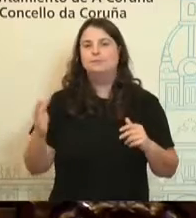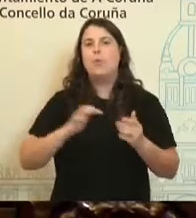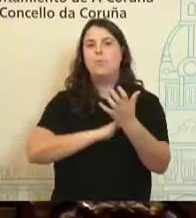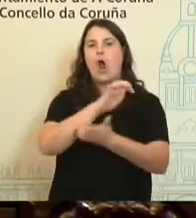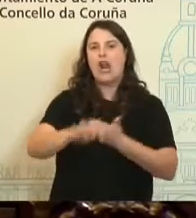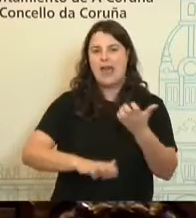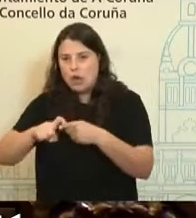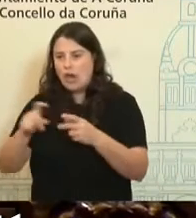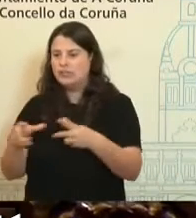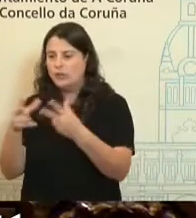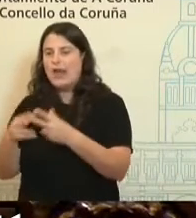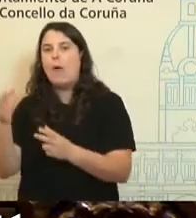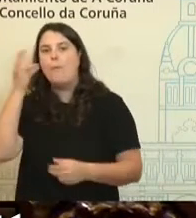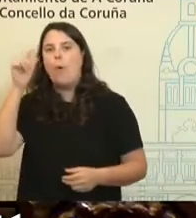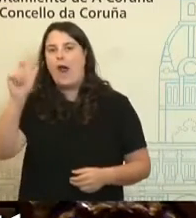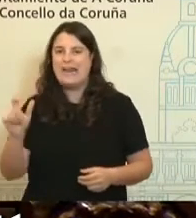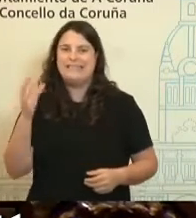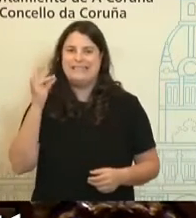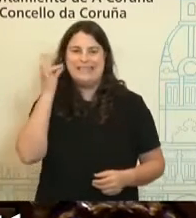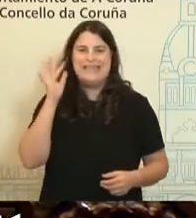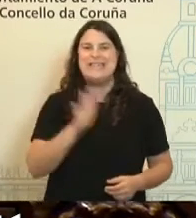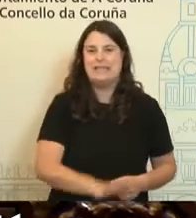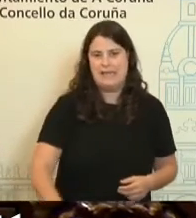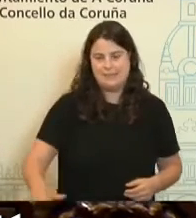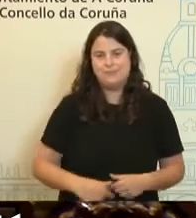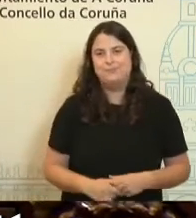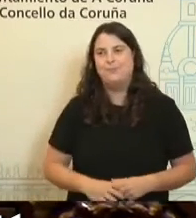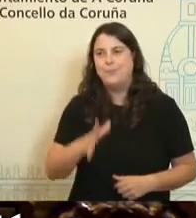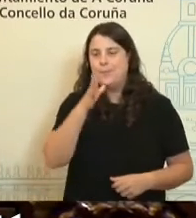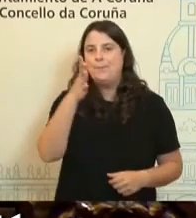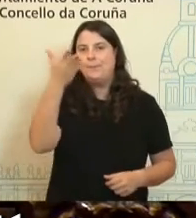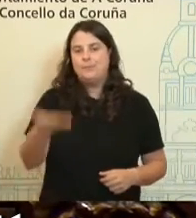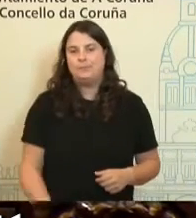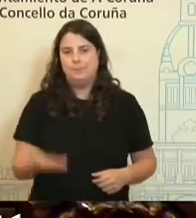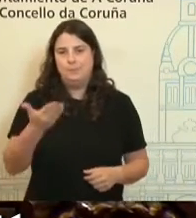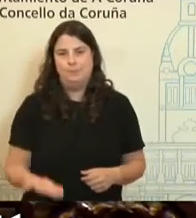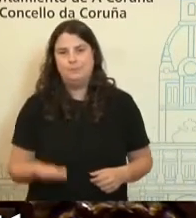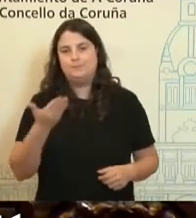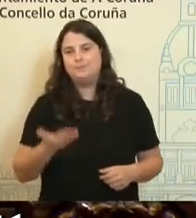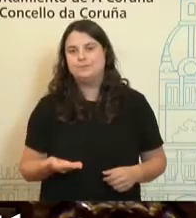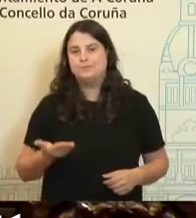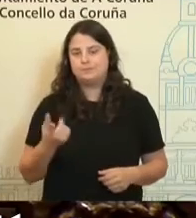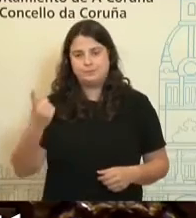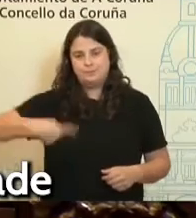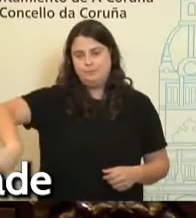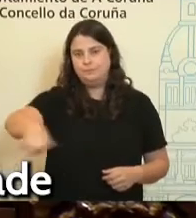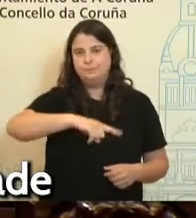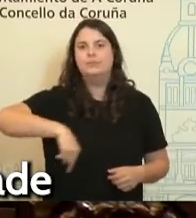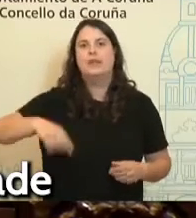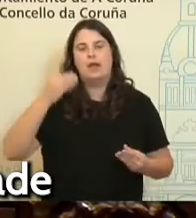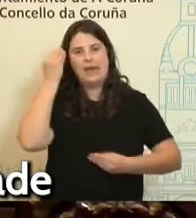é estrutural. E por todo iso tamén consideramos que é imprescindible que fagamos colectivamente unha